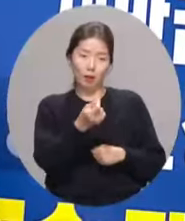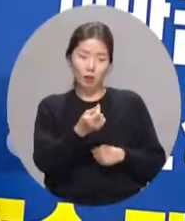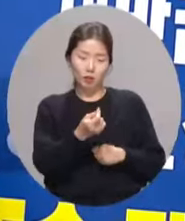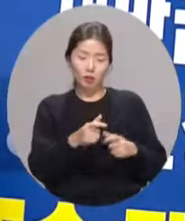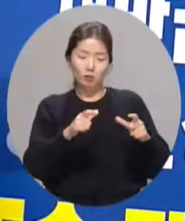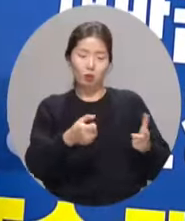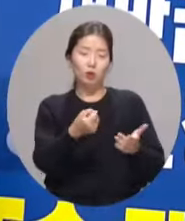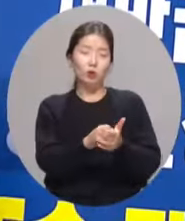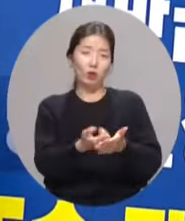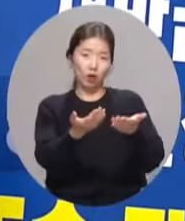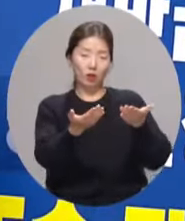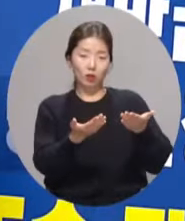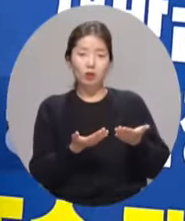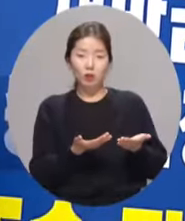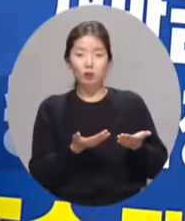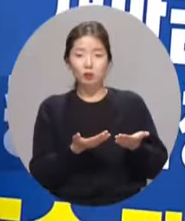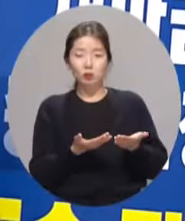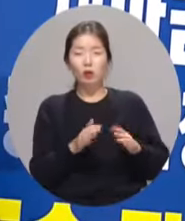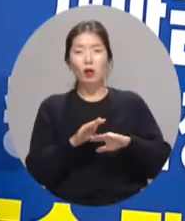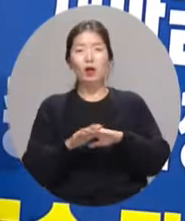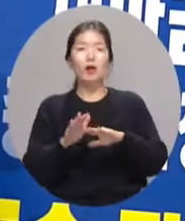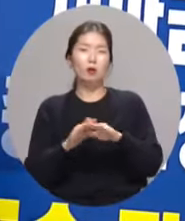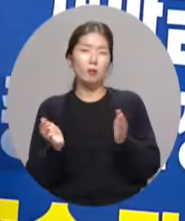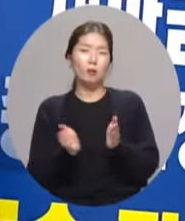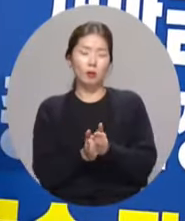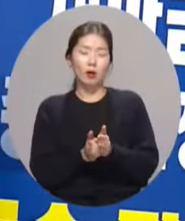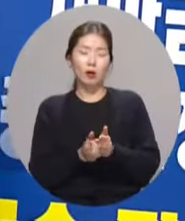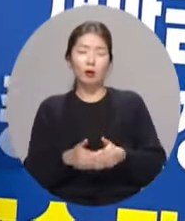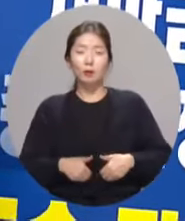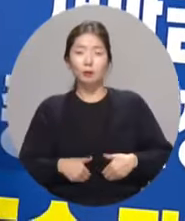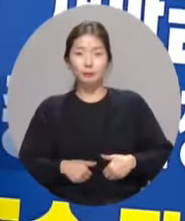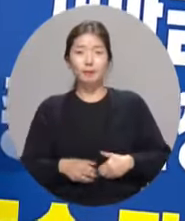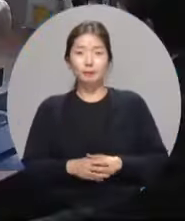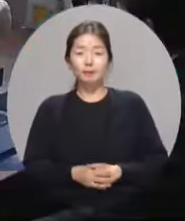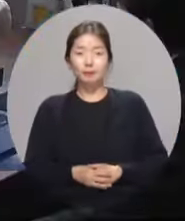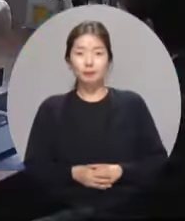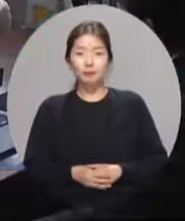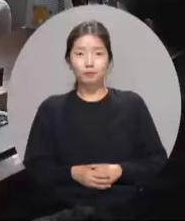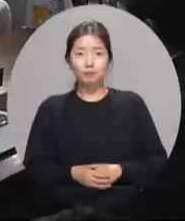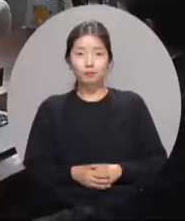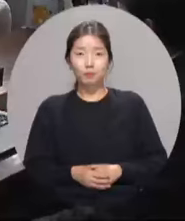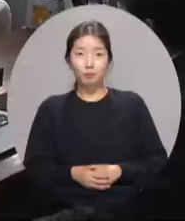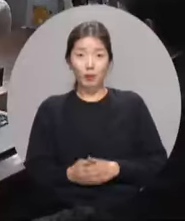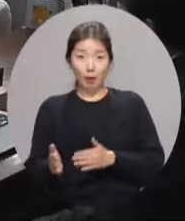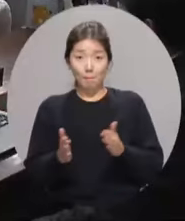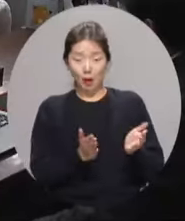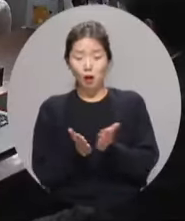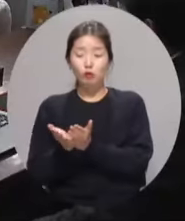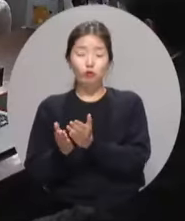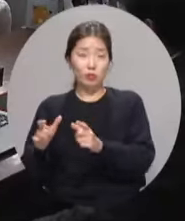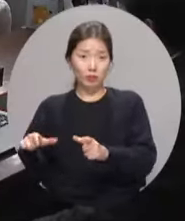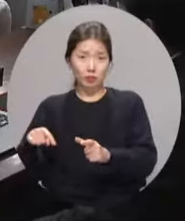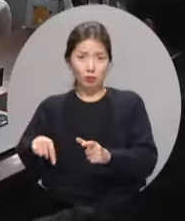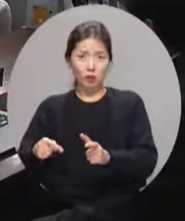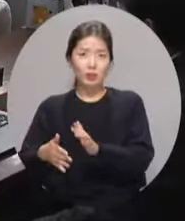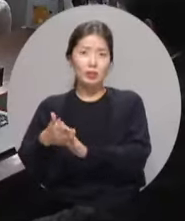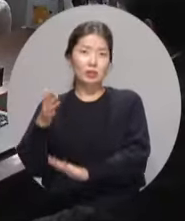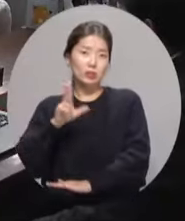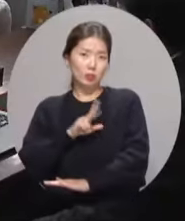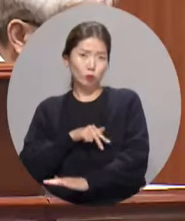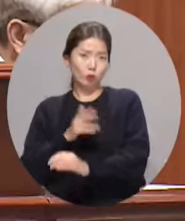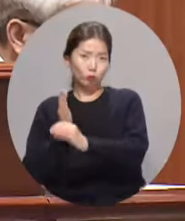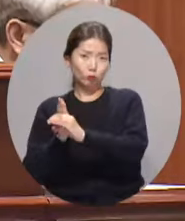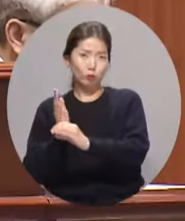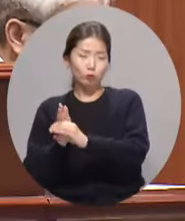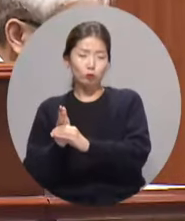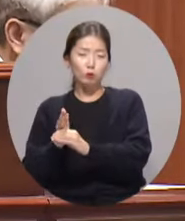관할 결정하여 분쟁을 종식시켜야 한다. 반면 군산에선 시의원들을